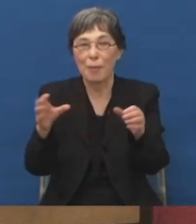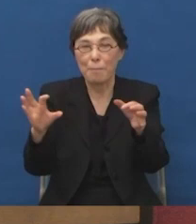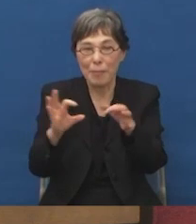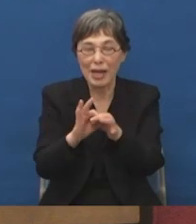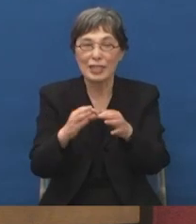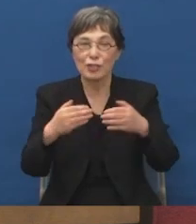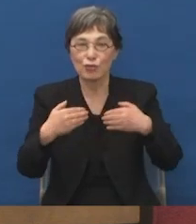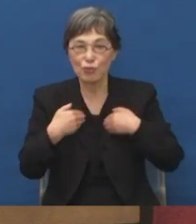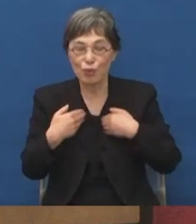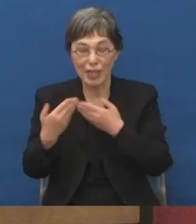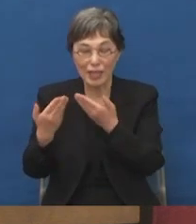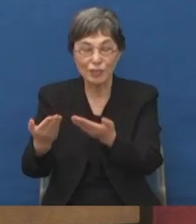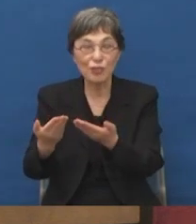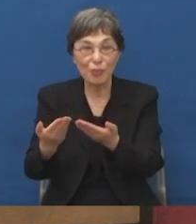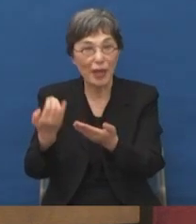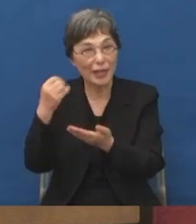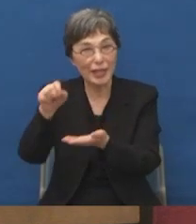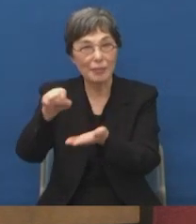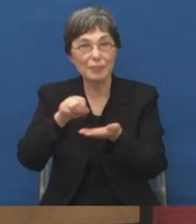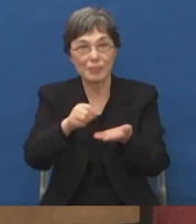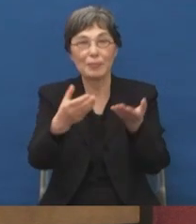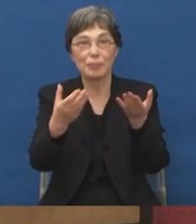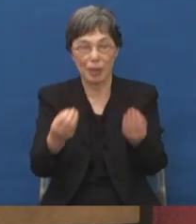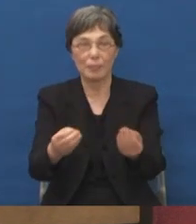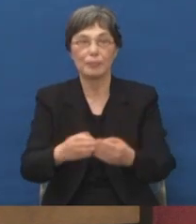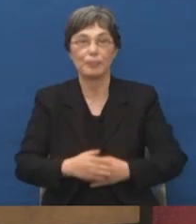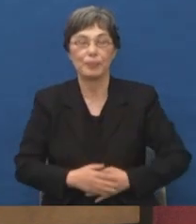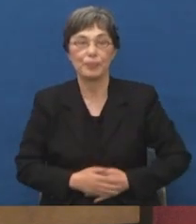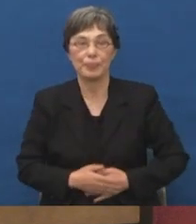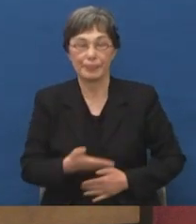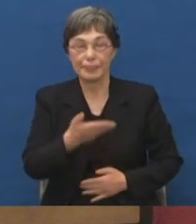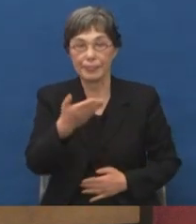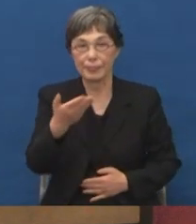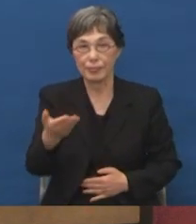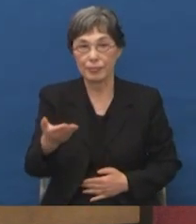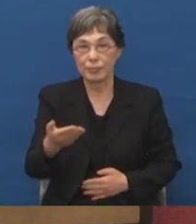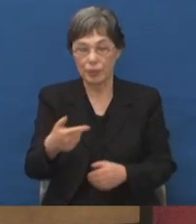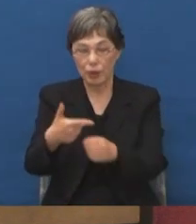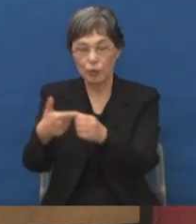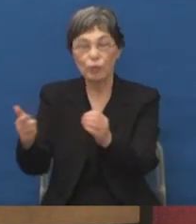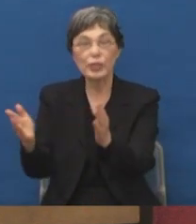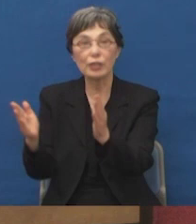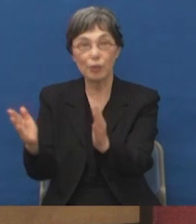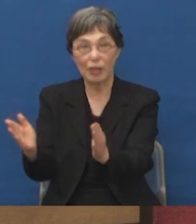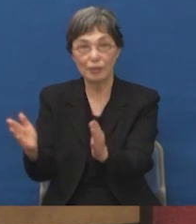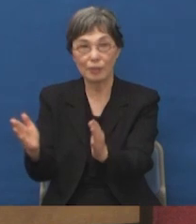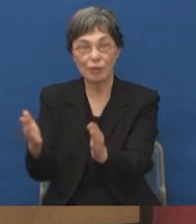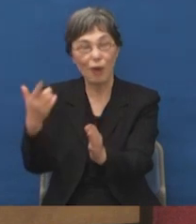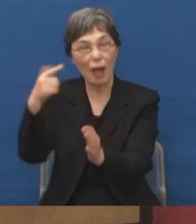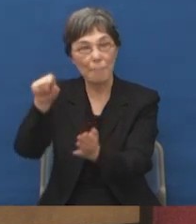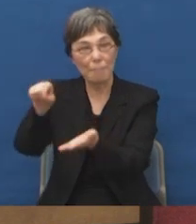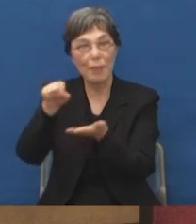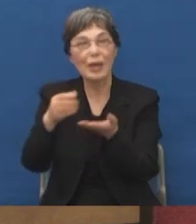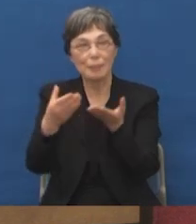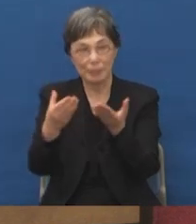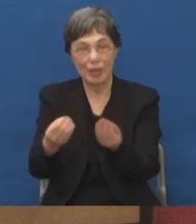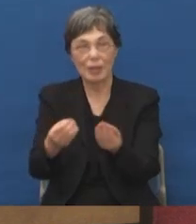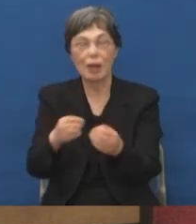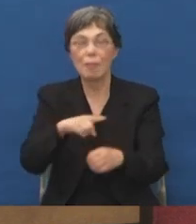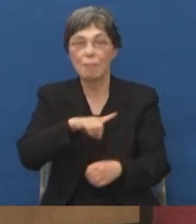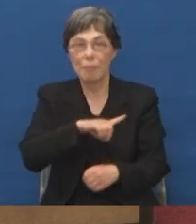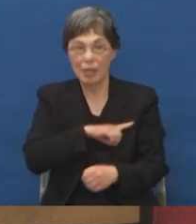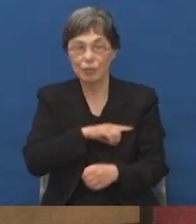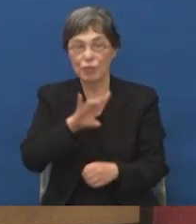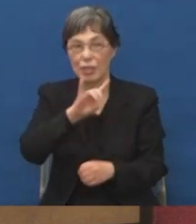について質疑やご意見がありました。続きまして、令和6年度分の議案について申し上げます。まず、